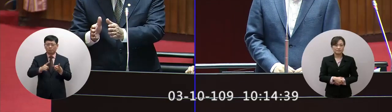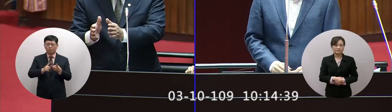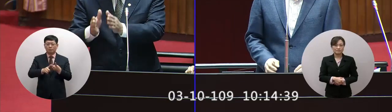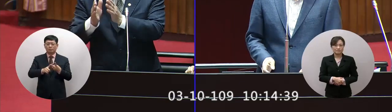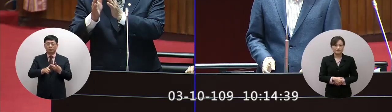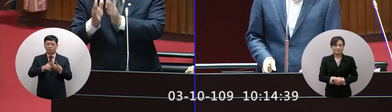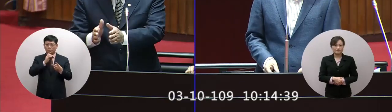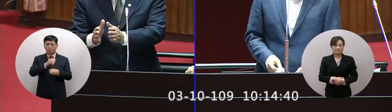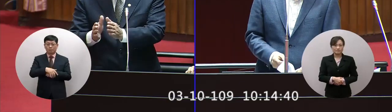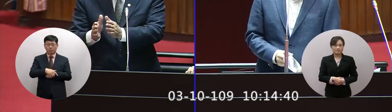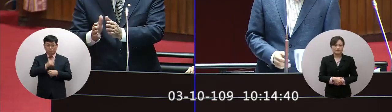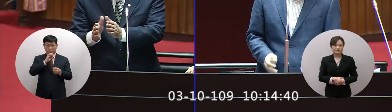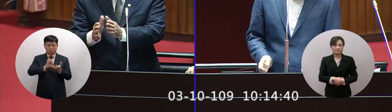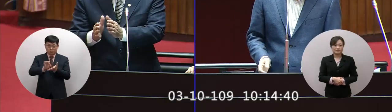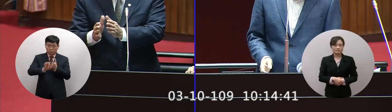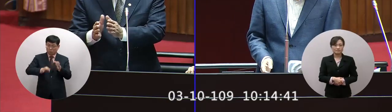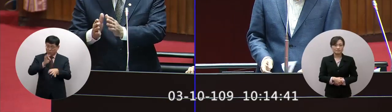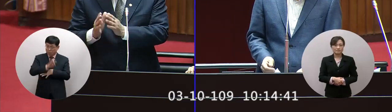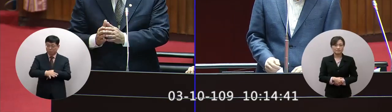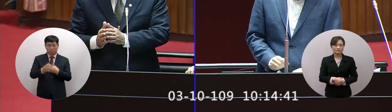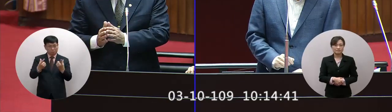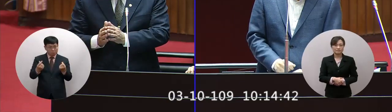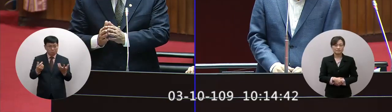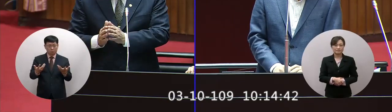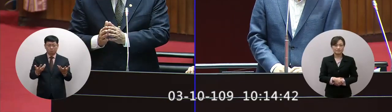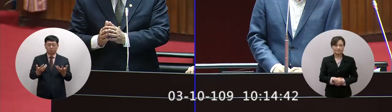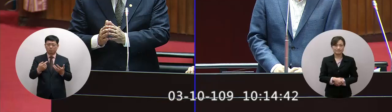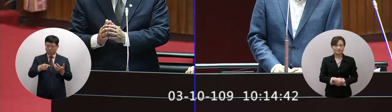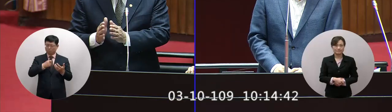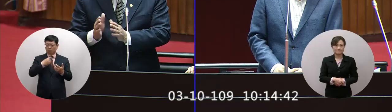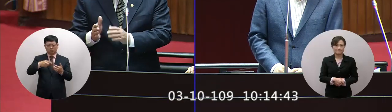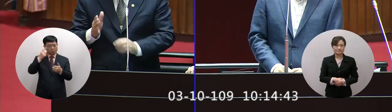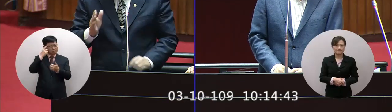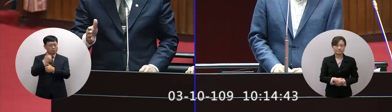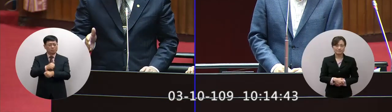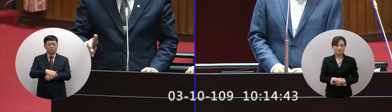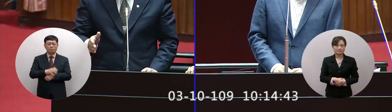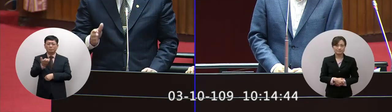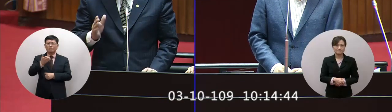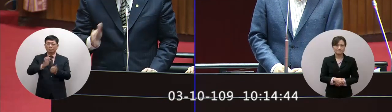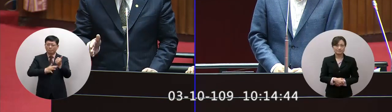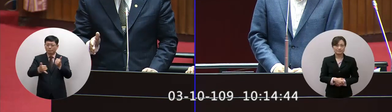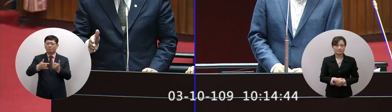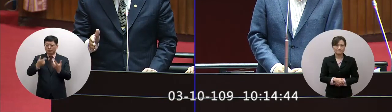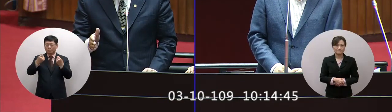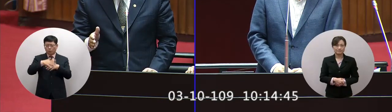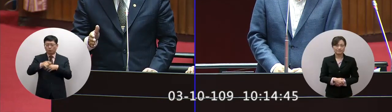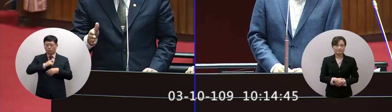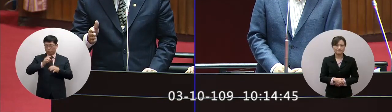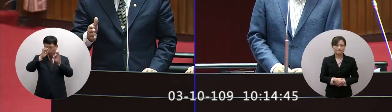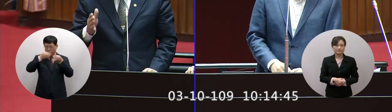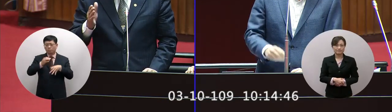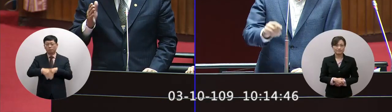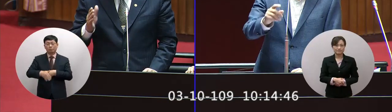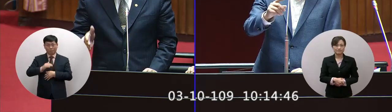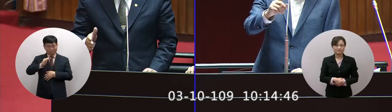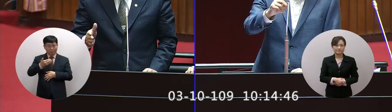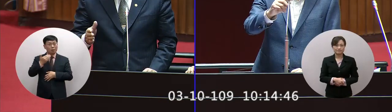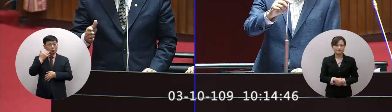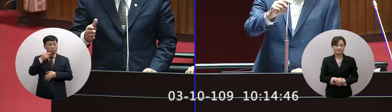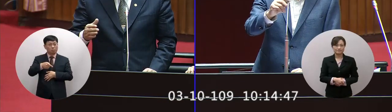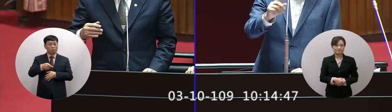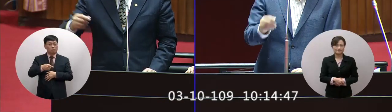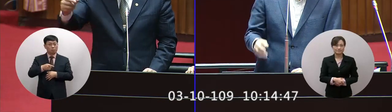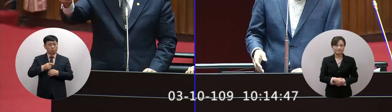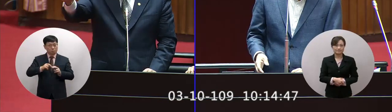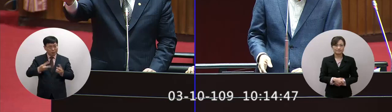他的目的跟他的投资是不是恰当，这个是可以考虑的了哈。所以刚刚委员所提的这我们可以去检讨，但是如果说这样子